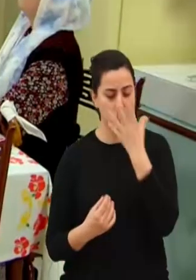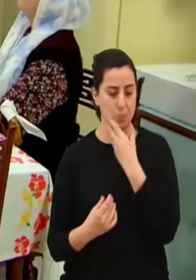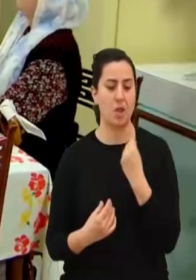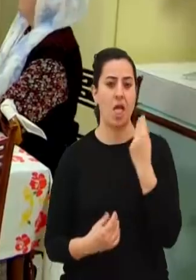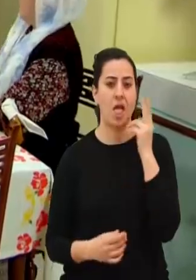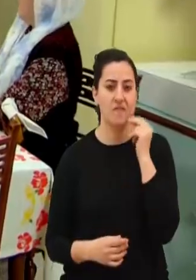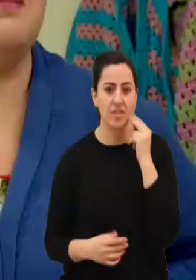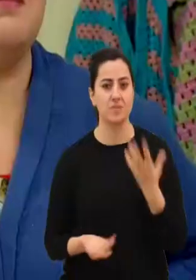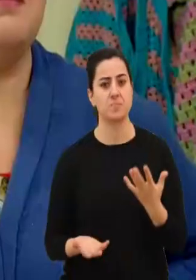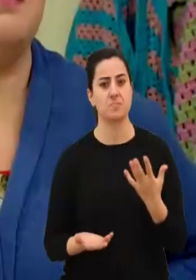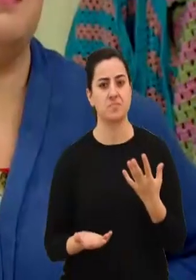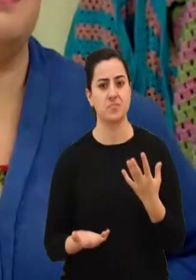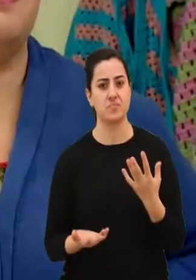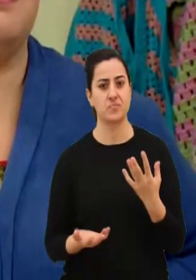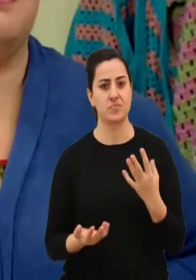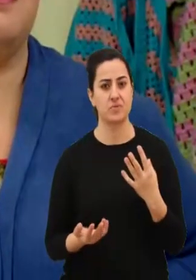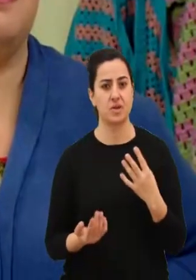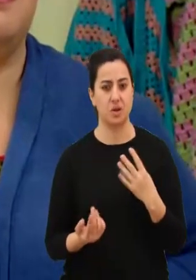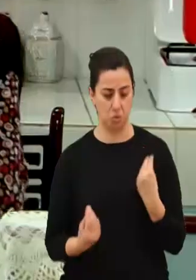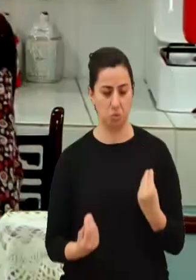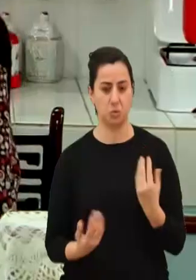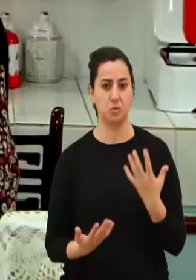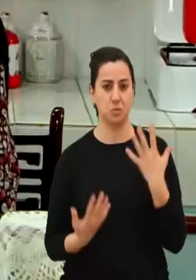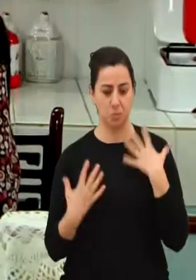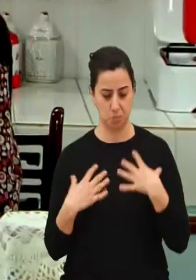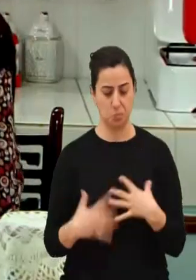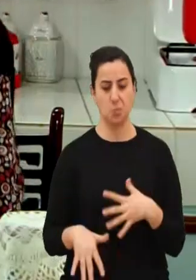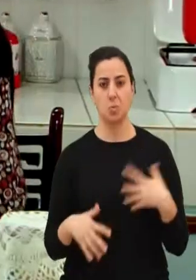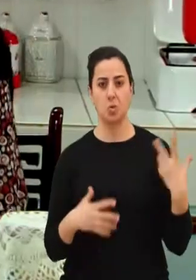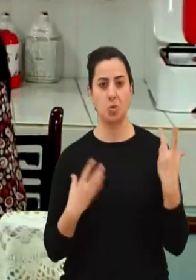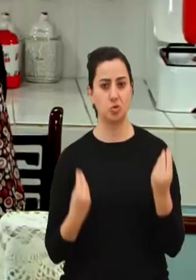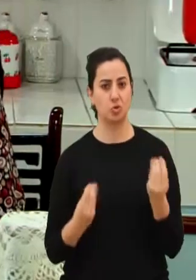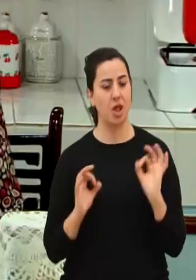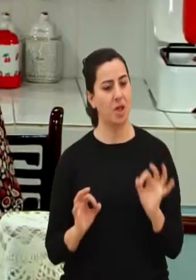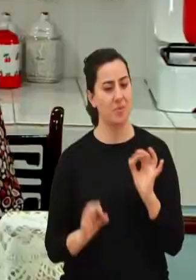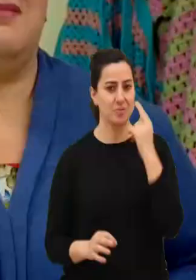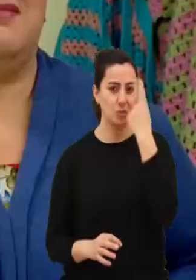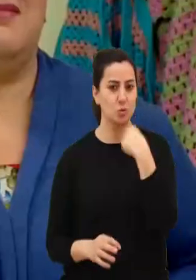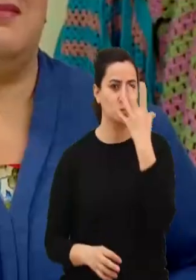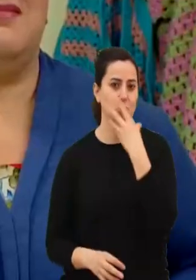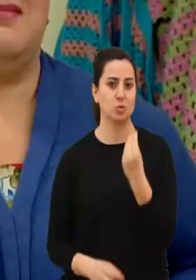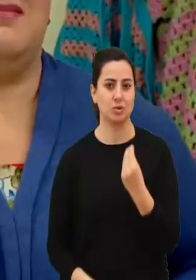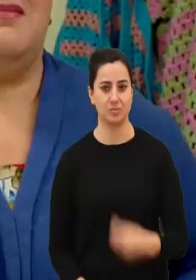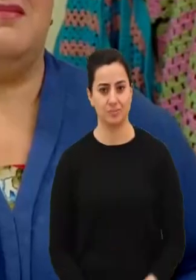efendi, böyle bir şey, graf ciğerdi güzel, boyalı boyalı. Hep güleydi o yüzü, biliyor